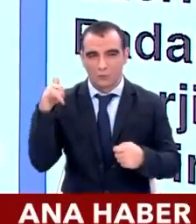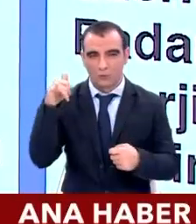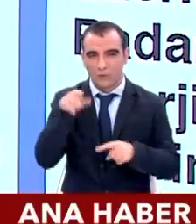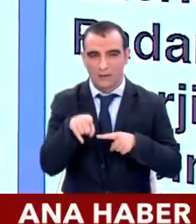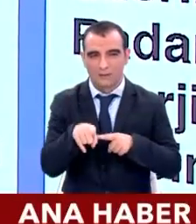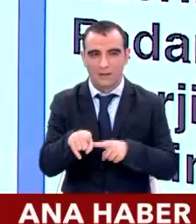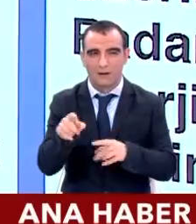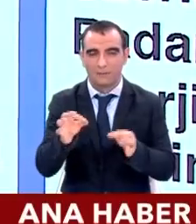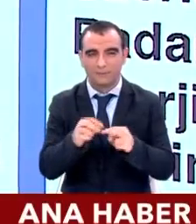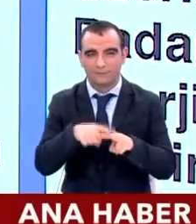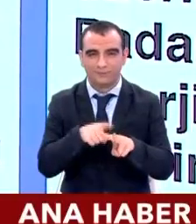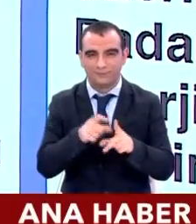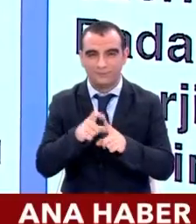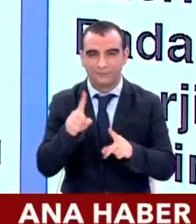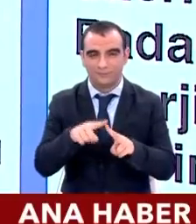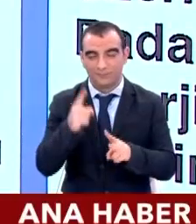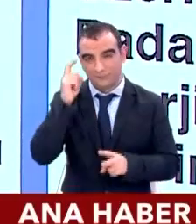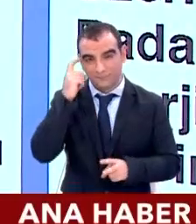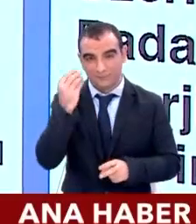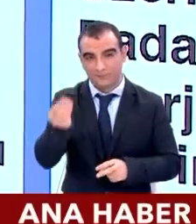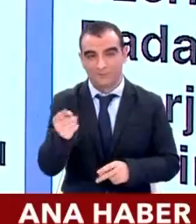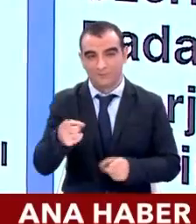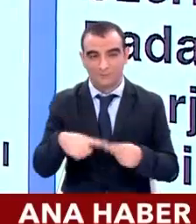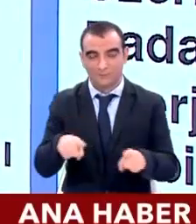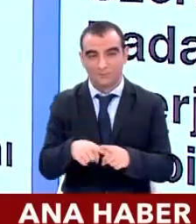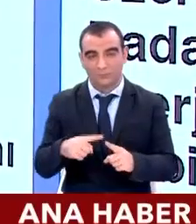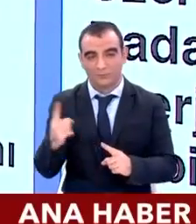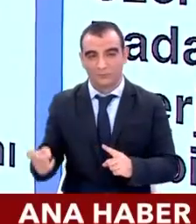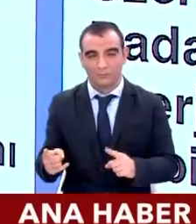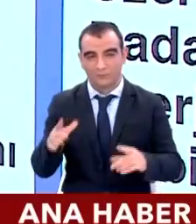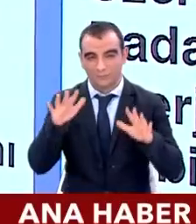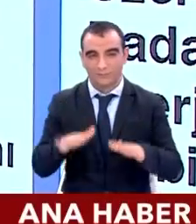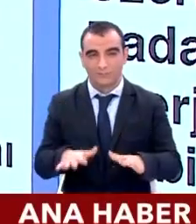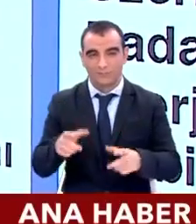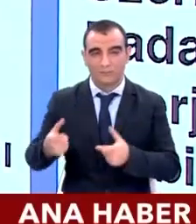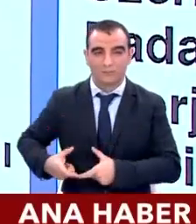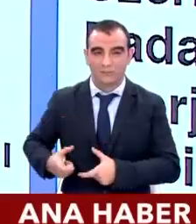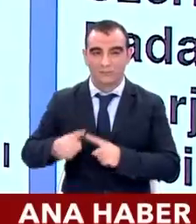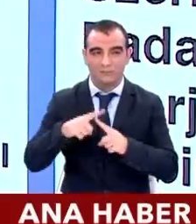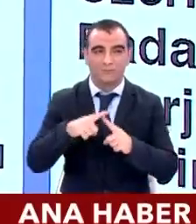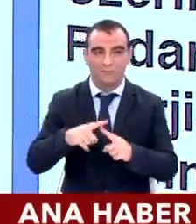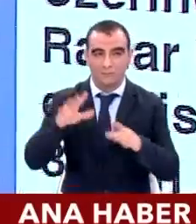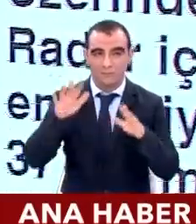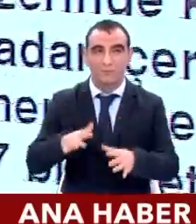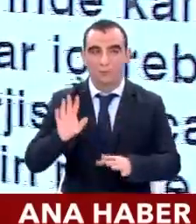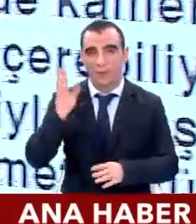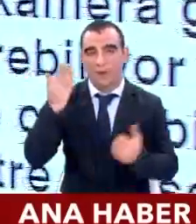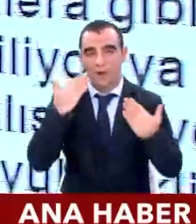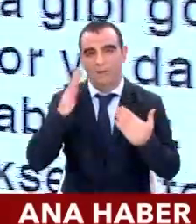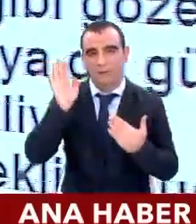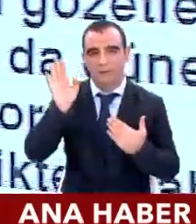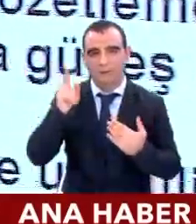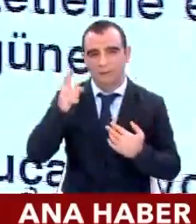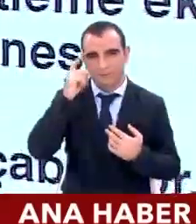ediliyor baydığına bilgi veriliyor Daha sonra da evde bir şekilde enkazın güvenlik tehdidi nedeniyle balonunu düşürülmüyor havada duruyor ama